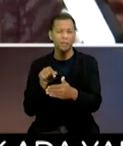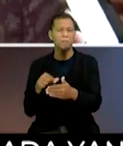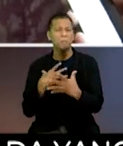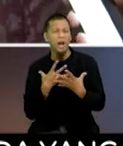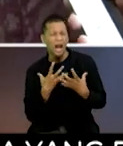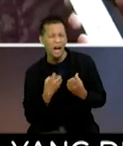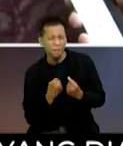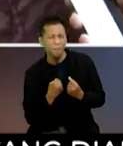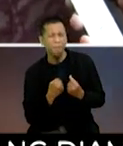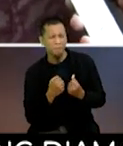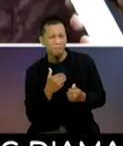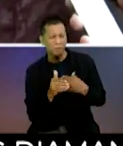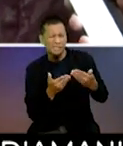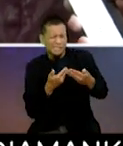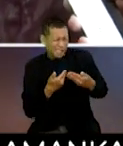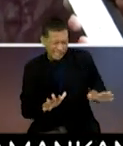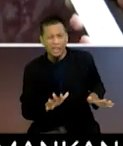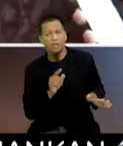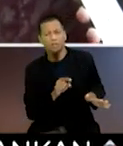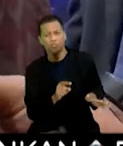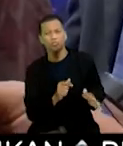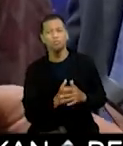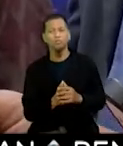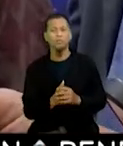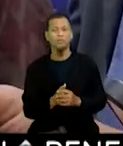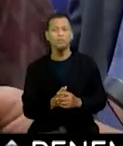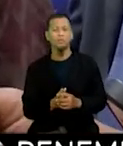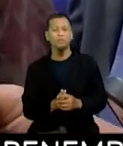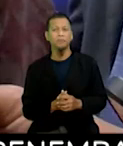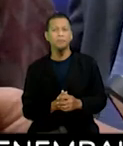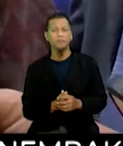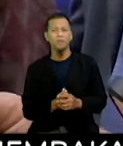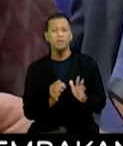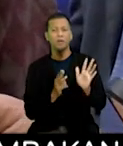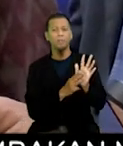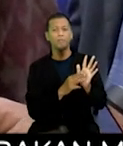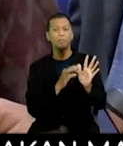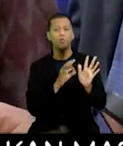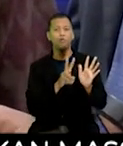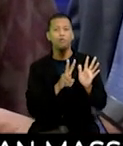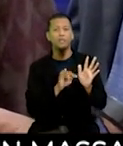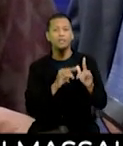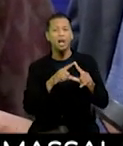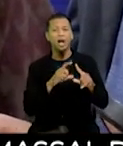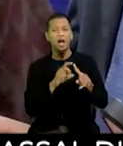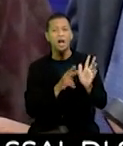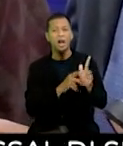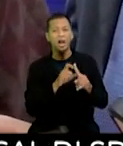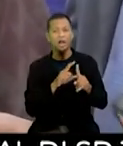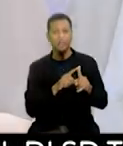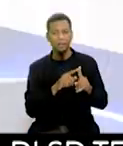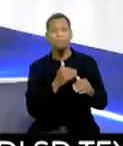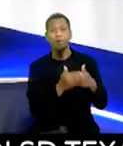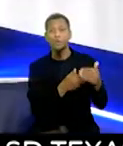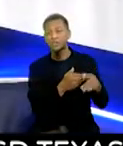itu Music and Art Center, kemudian sebagian dari Movie Land bisa dipakai untuk produksi film,